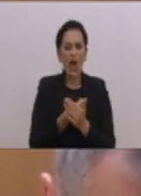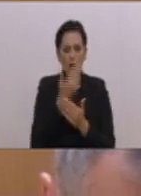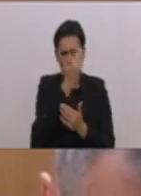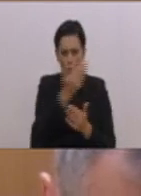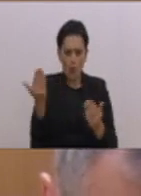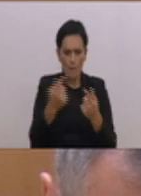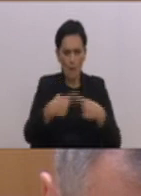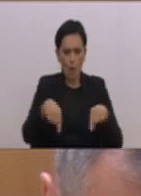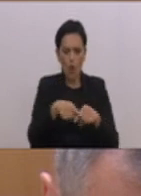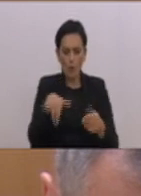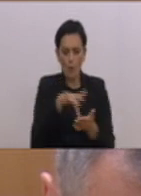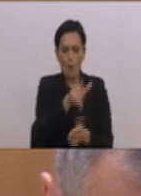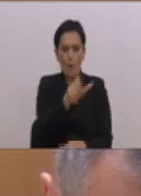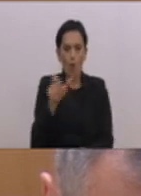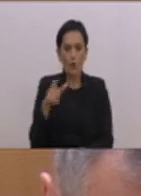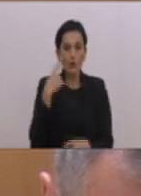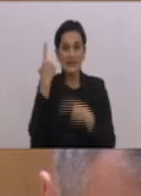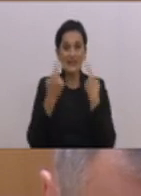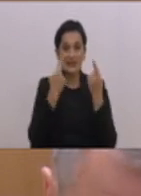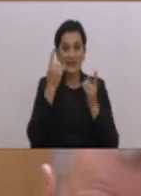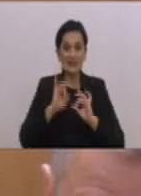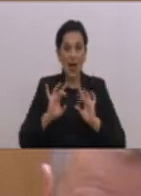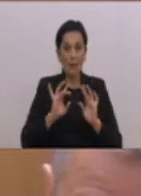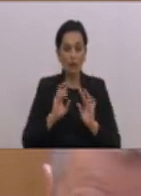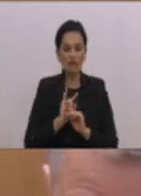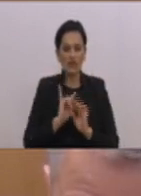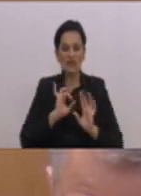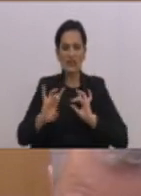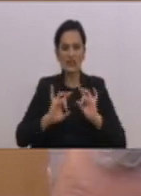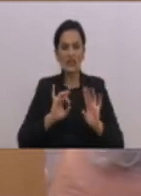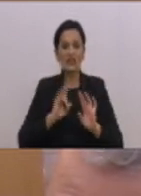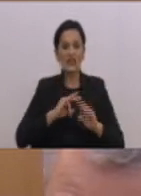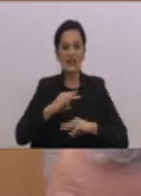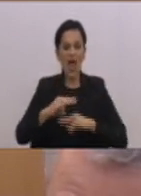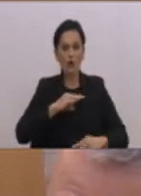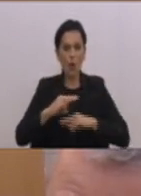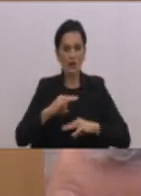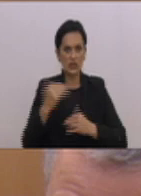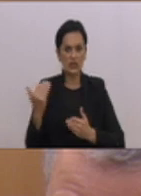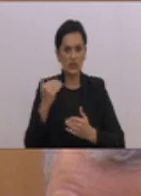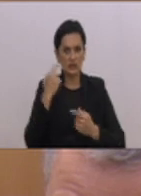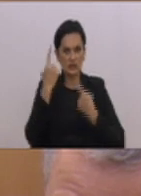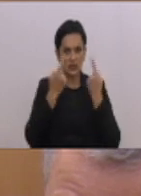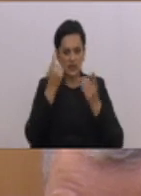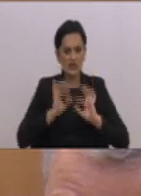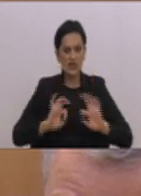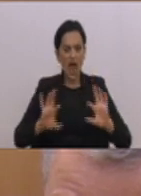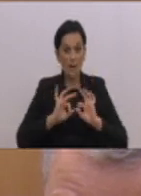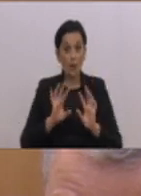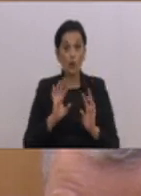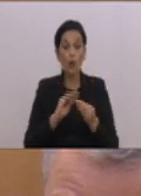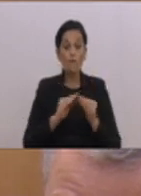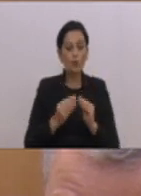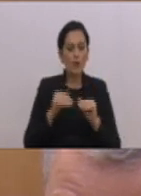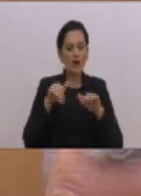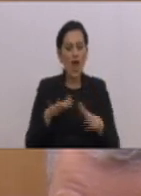მოსახლეობის, საკუთარი მოქალაქეების საინფორმაციო დივერსიის მოწყობით, საინფორმაციო ტერორიზმით. ყოველდღიურად ნაცვლად იმისა, რომ პრობლემებს